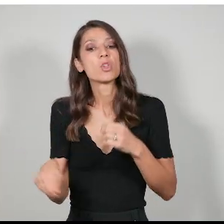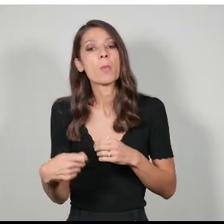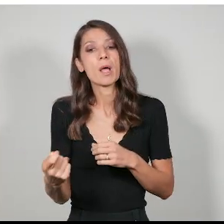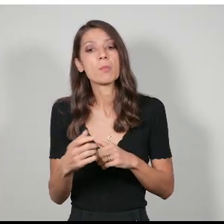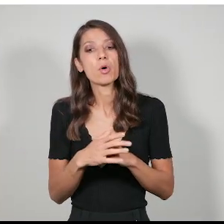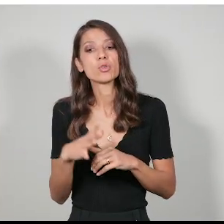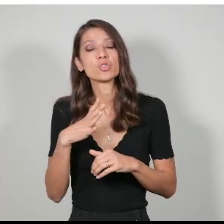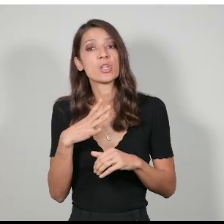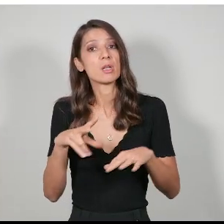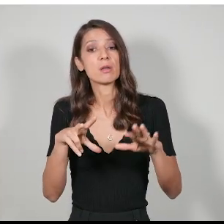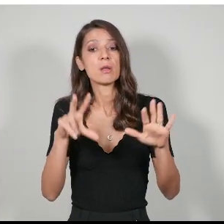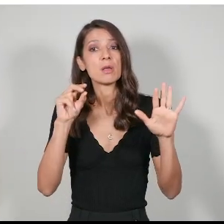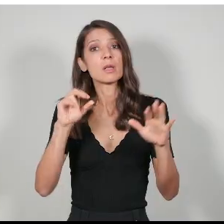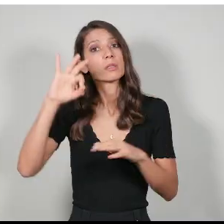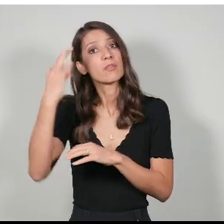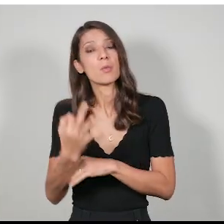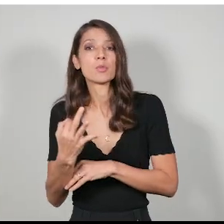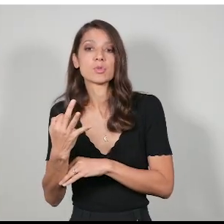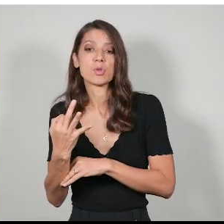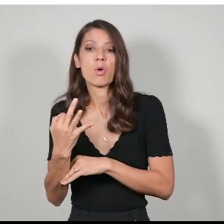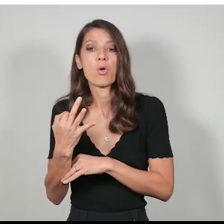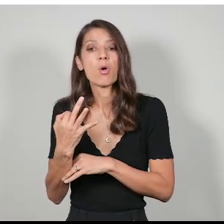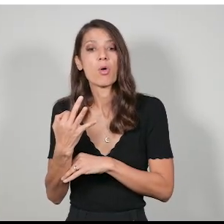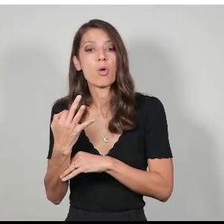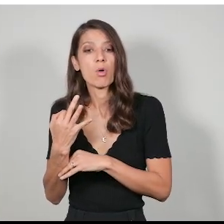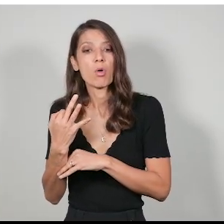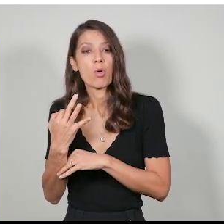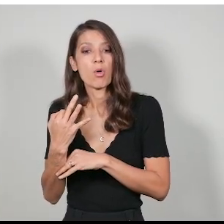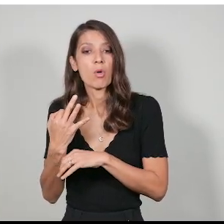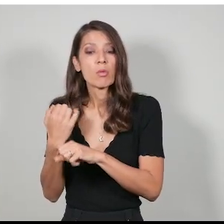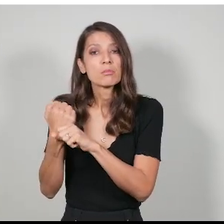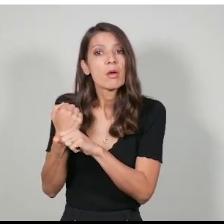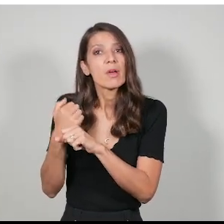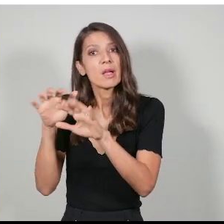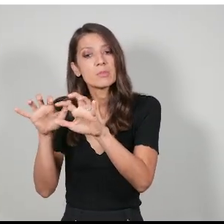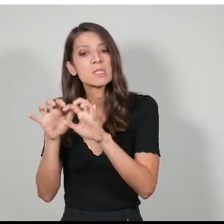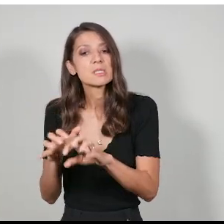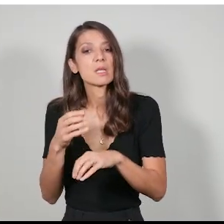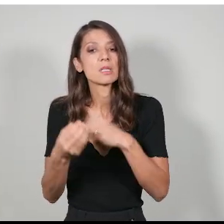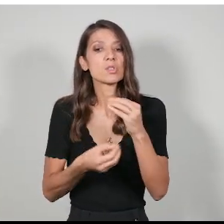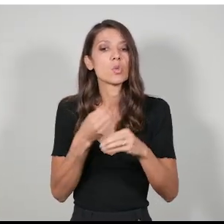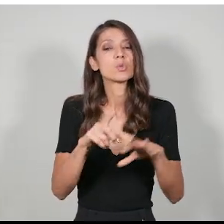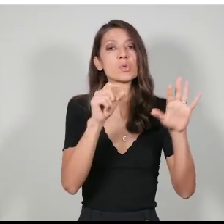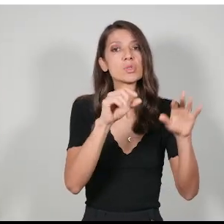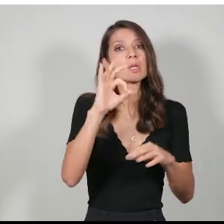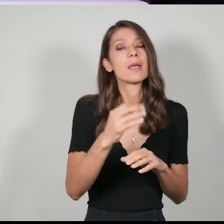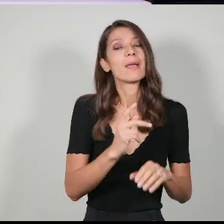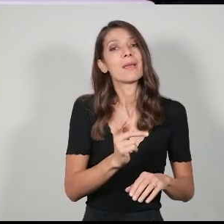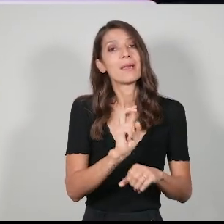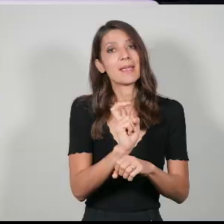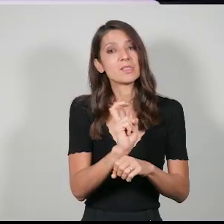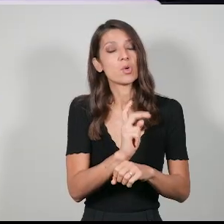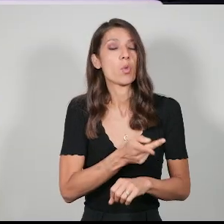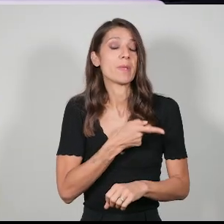Dans 80%, ils sont engagés dans l'administration, 70% dans du médico-éducatif, 70% se déclarent comme